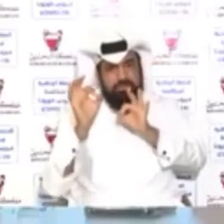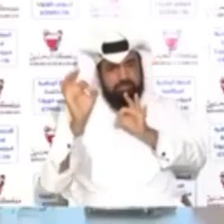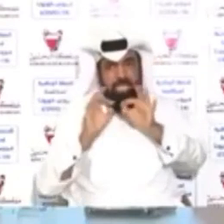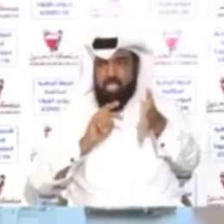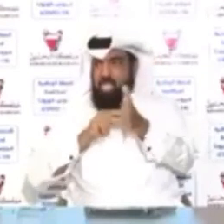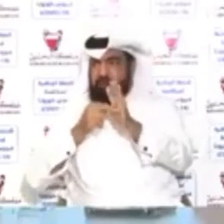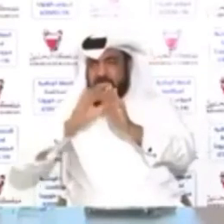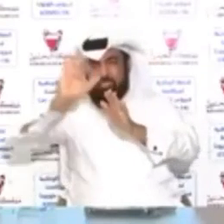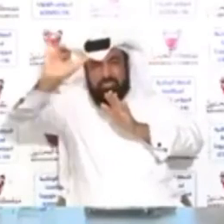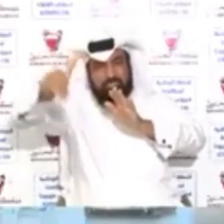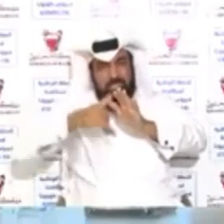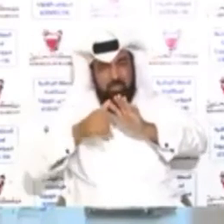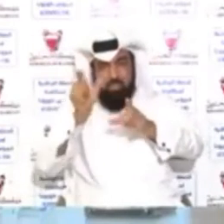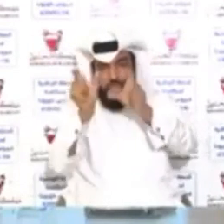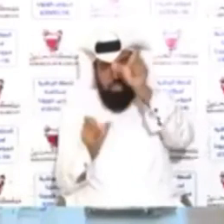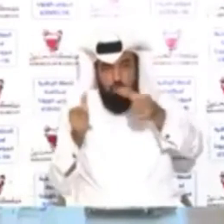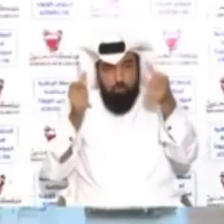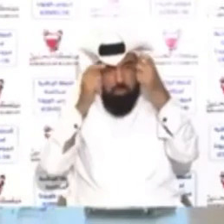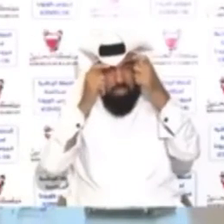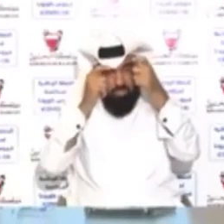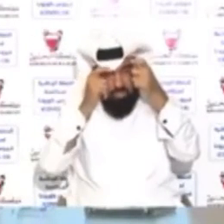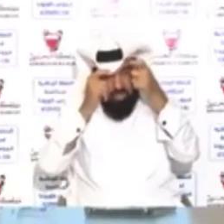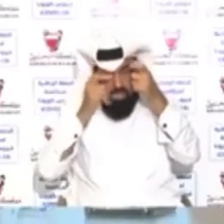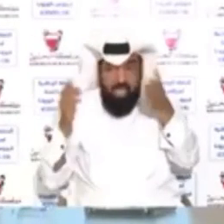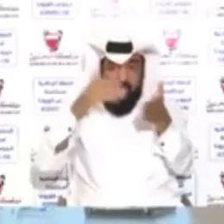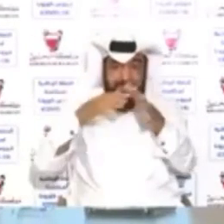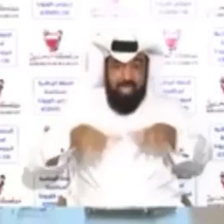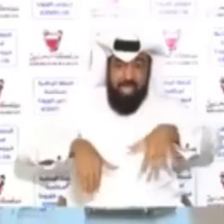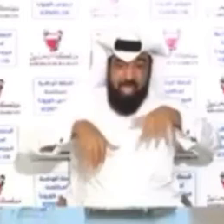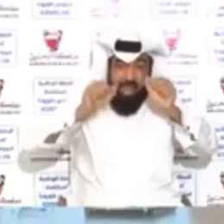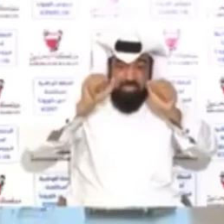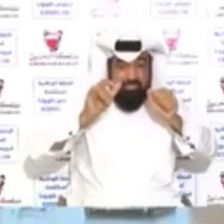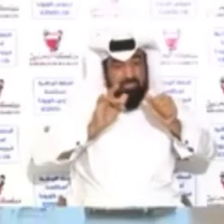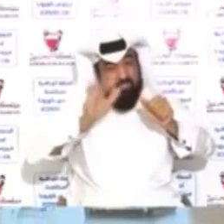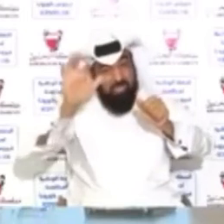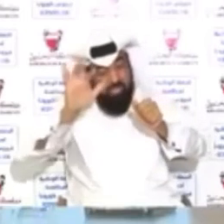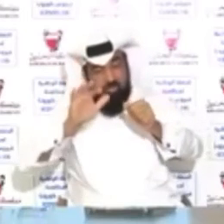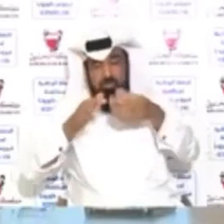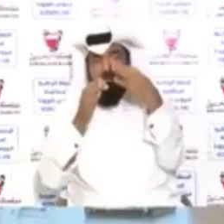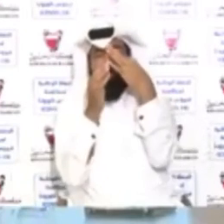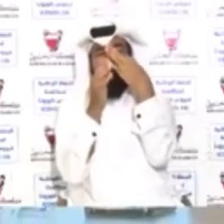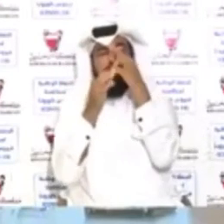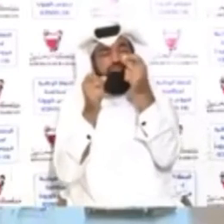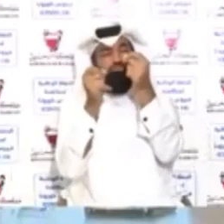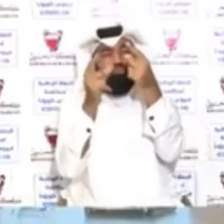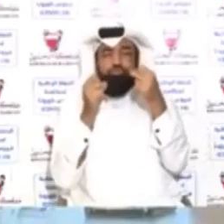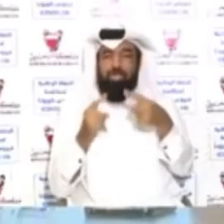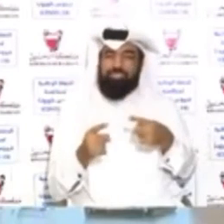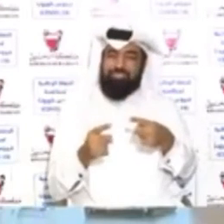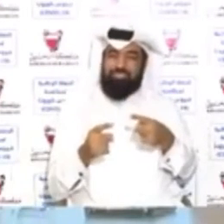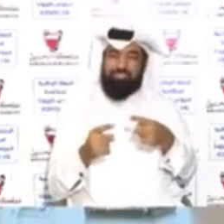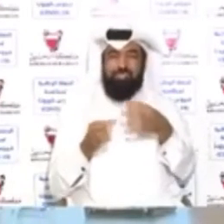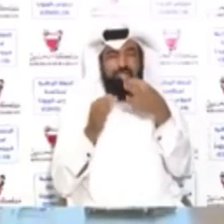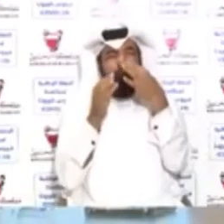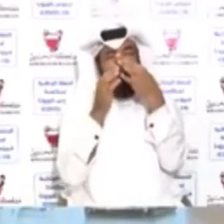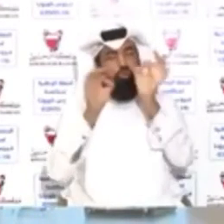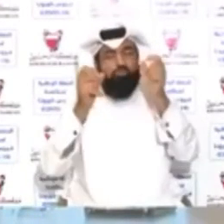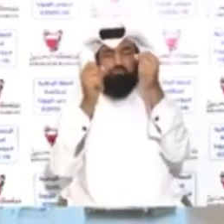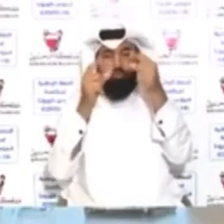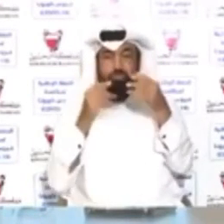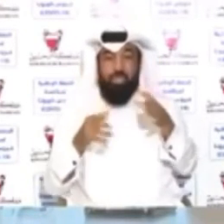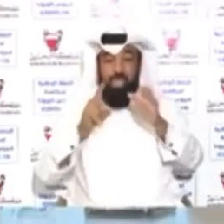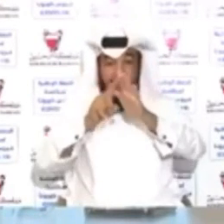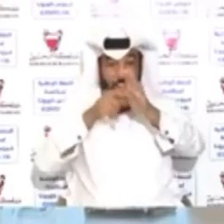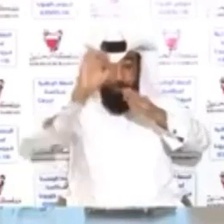وكذلك خروجهم، احنا نسميه الادميشن اوفيس والديسشارج بلانر تيم، هذا بعد يعني مهم جدا لتسريع عملية اخراج